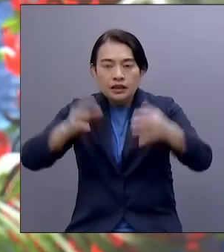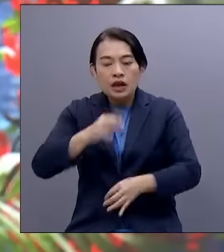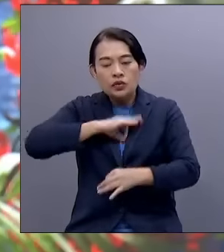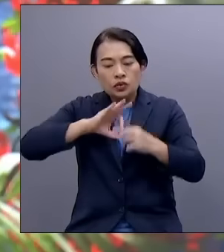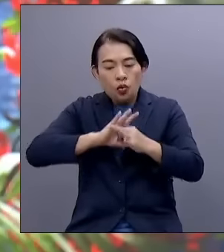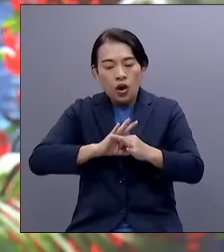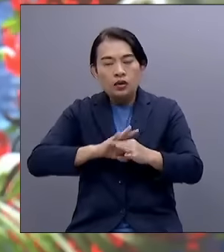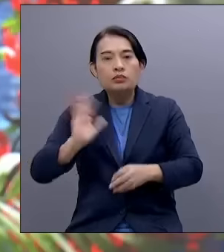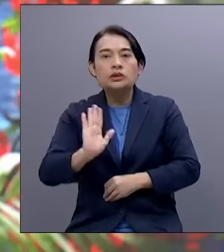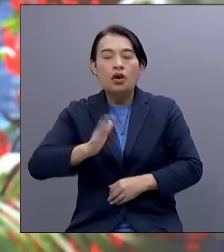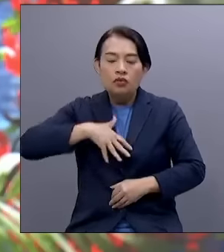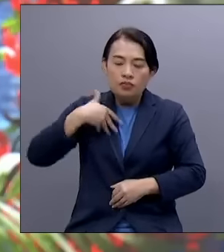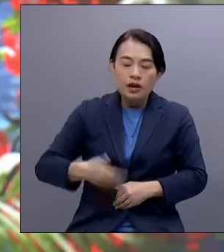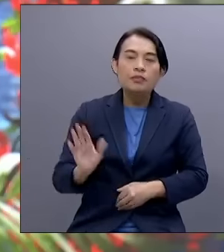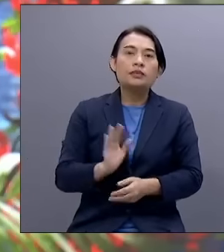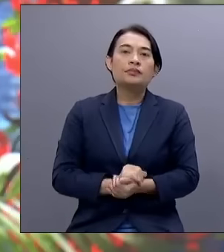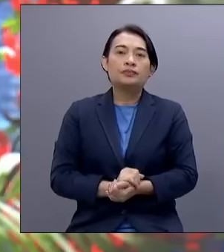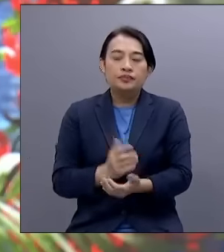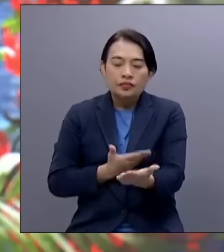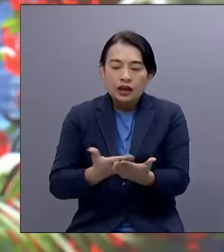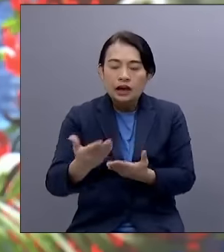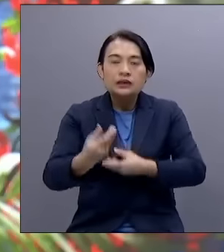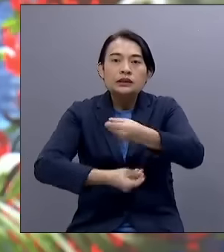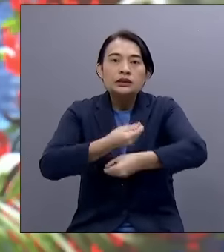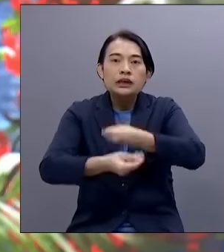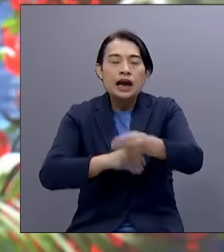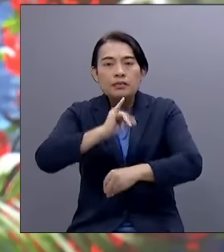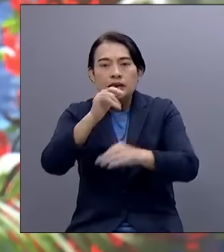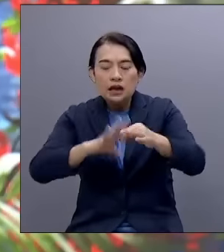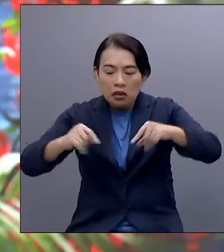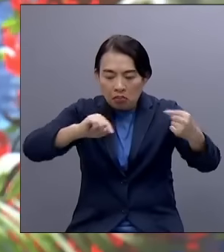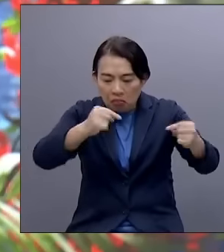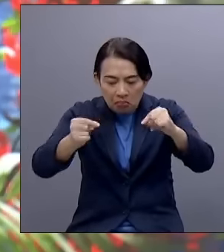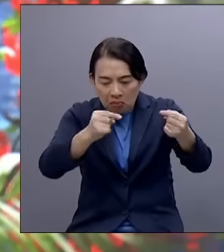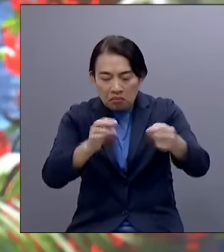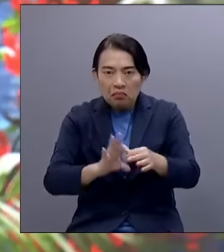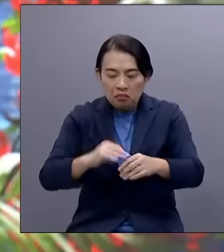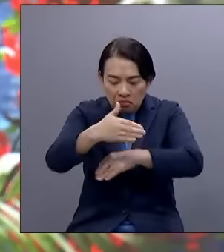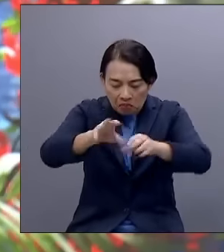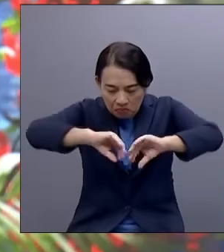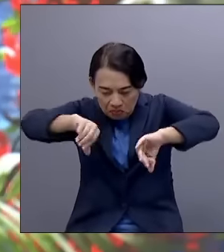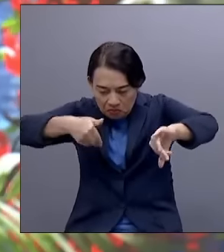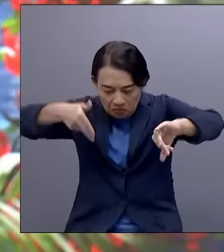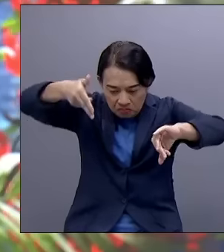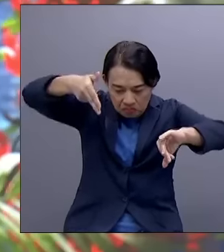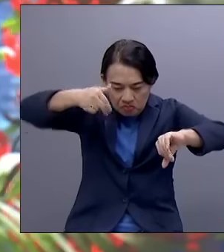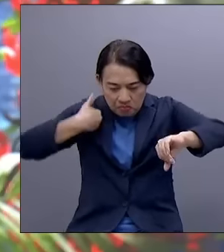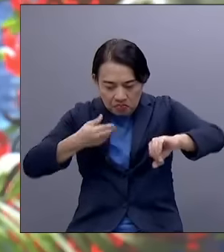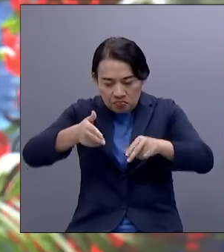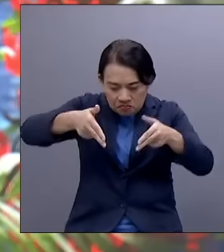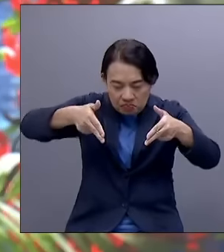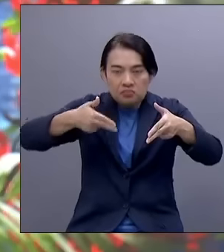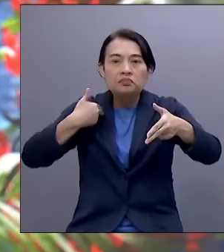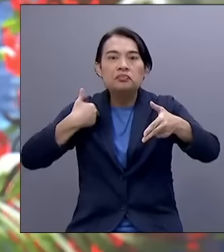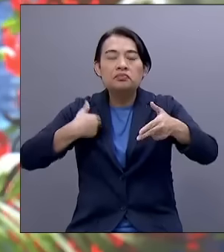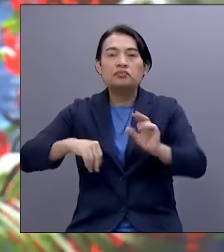เลยเพียงแต่ว่าตอนหลังเนี่ยเวลาซื้อขายกันแล้วเนี่ยมันมีข้อพิพาดกันเยอะเอ๊ะต้องแกะกล่องมั้ยต้องเปิดวีดีโอมั้ยนู่นนี่นั่นอะไรอย่างเงี้ยนะครับ